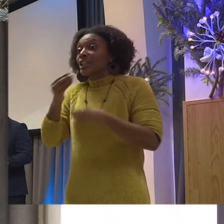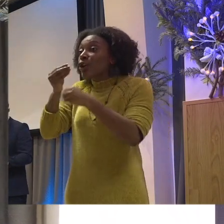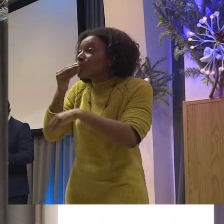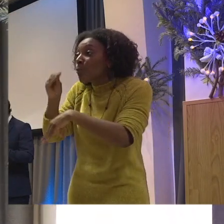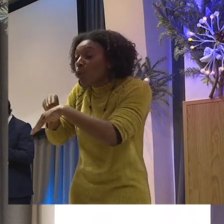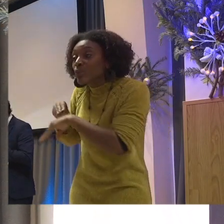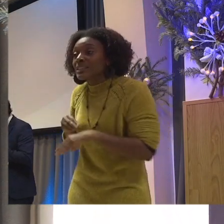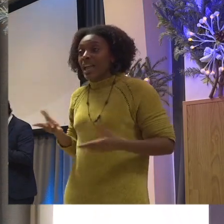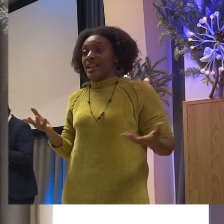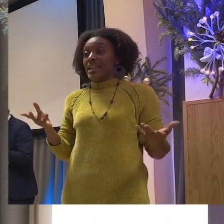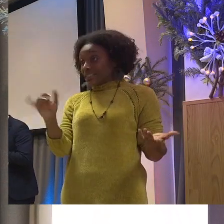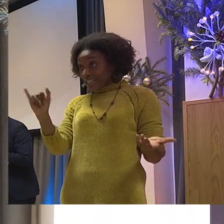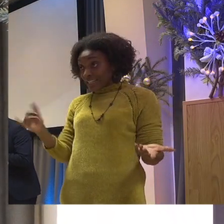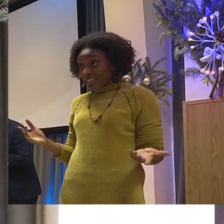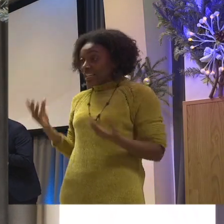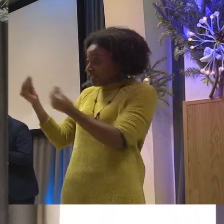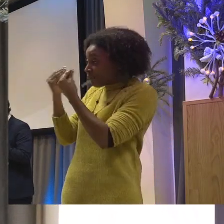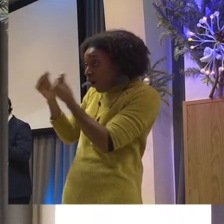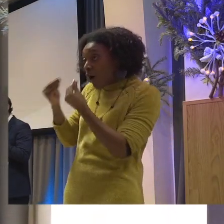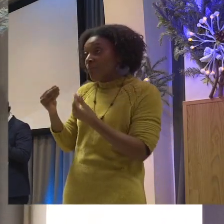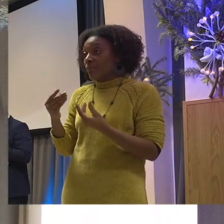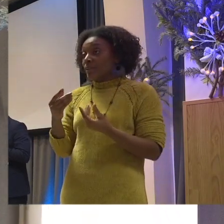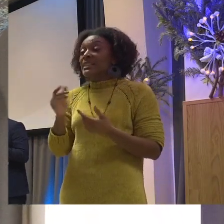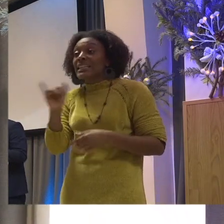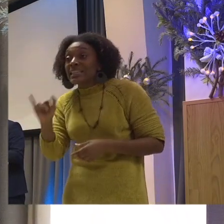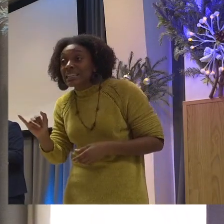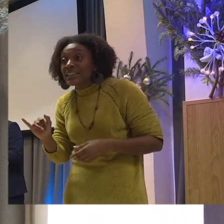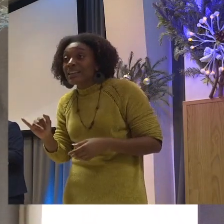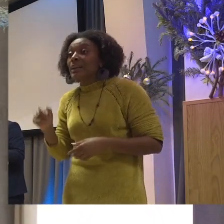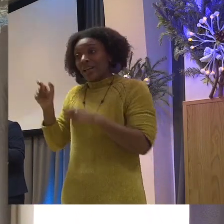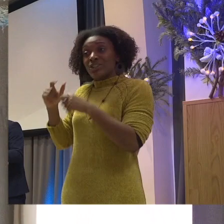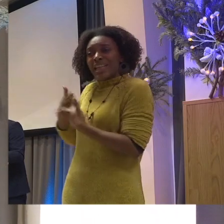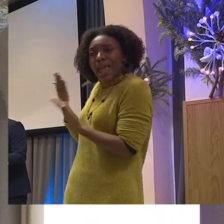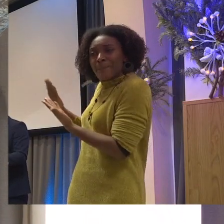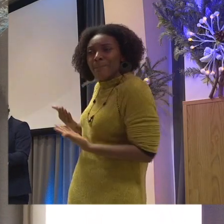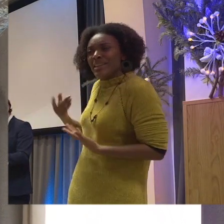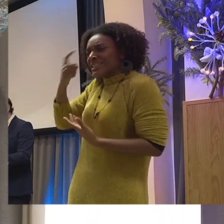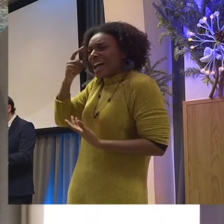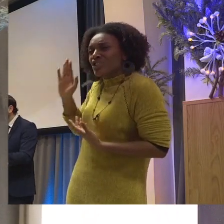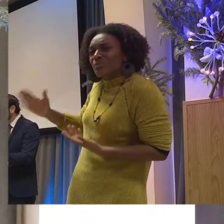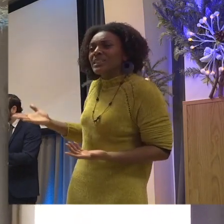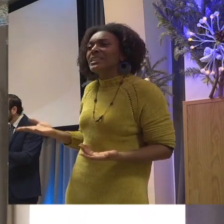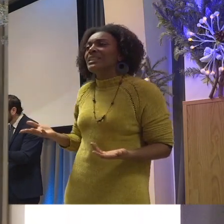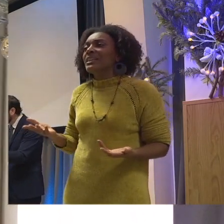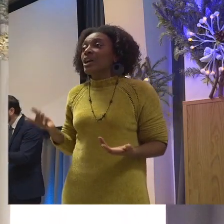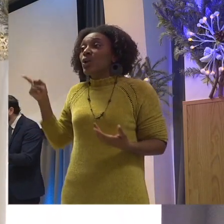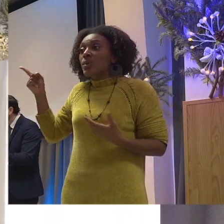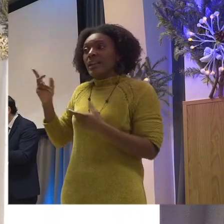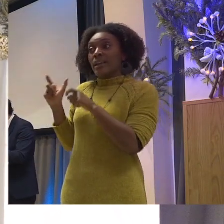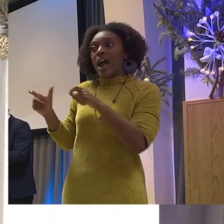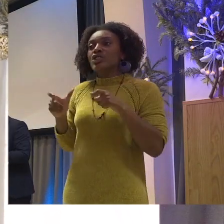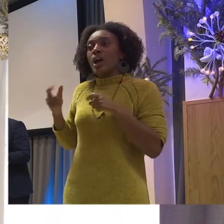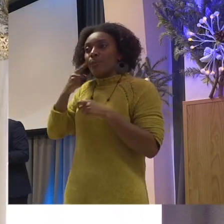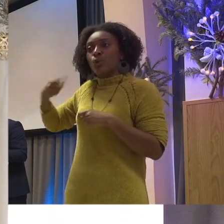conseils? Quelle est cette personne qui nous forme et nous enseigne? Quelle est cette personne qui nous aime, qui est sage? Quelle est cette personne qui est un gardien,